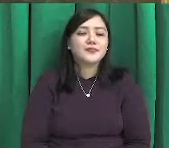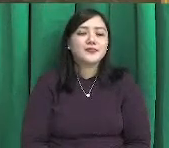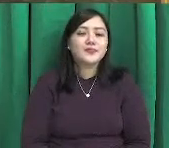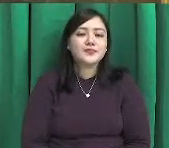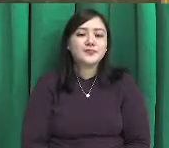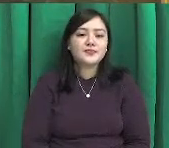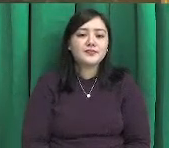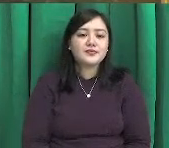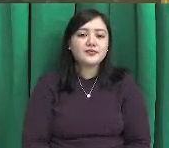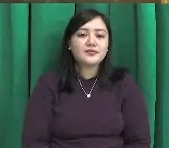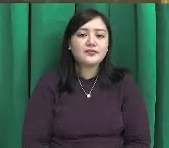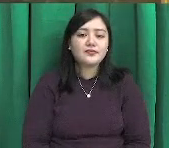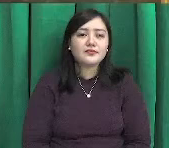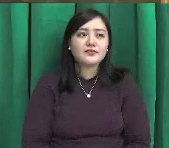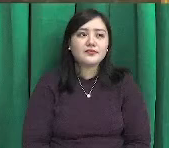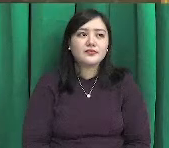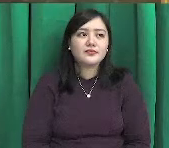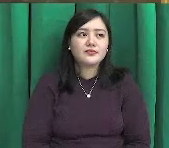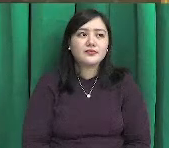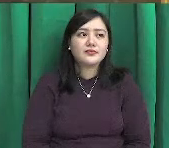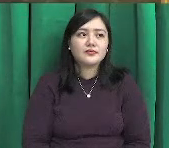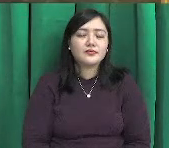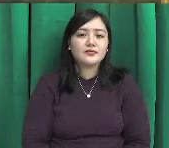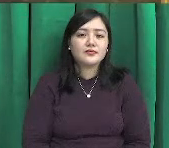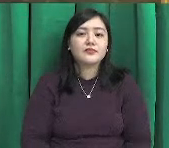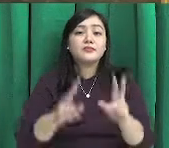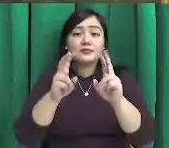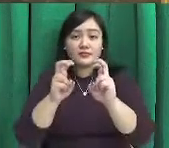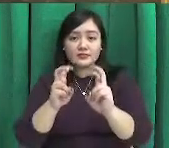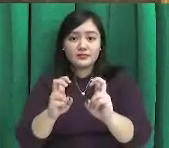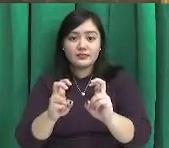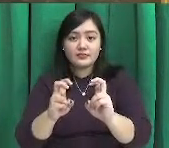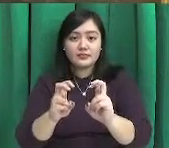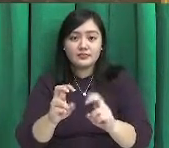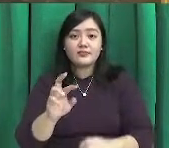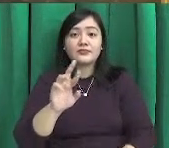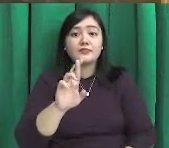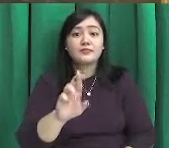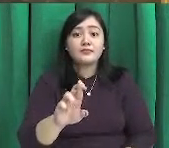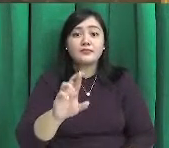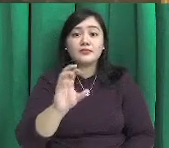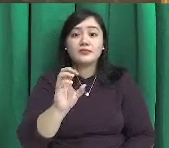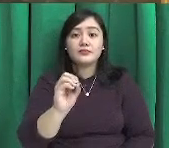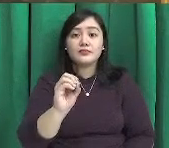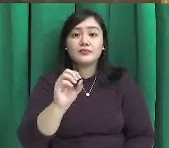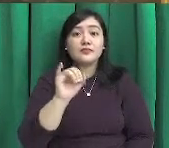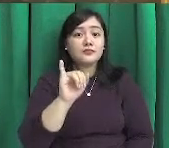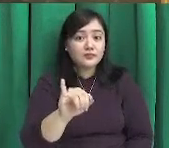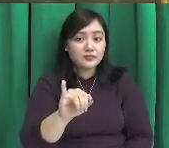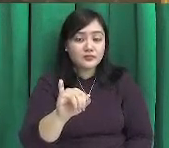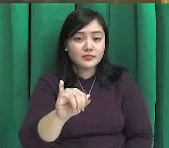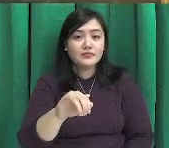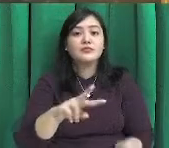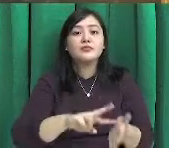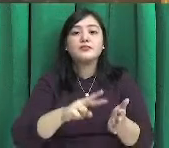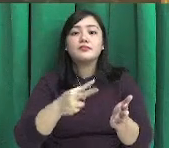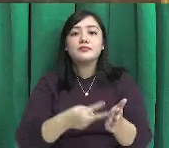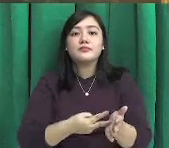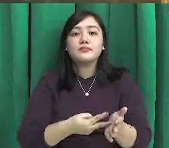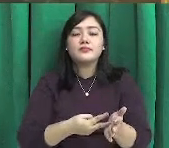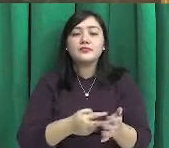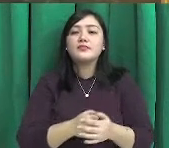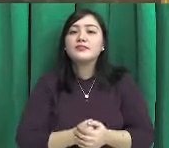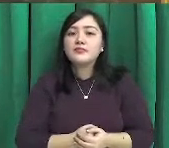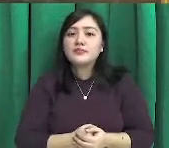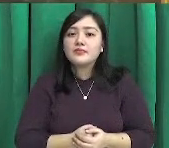hindi gano'n na ako yung ROI, that's return of investment. Okay. Yeah. Go ahead. So, masyado po kasi yung ROI na